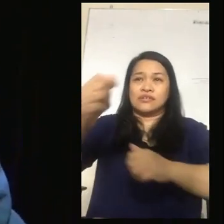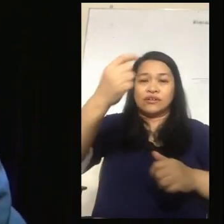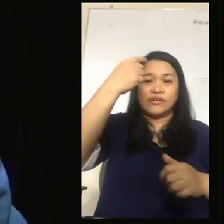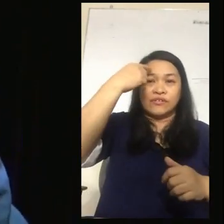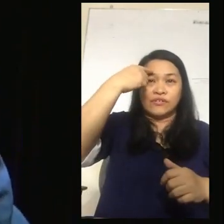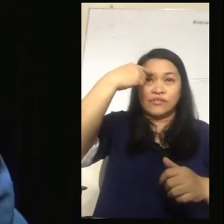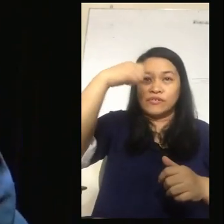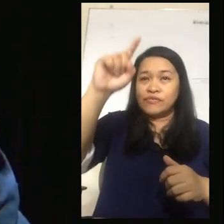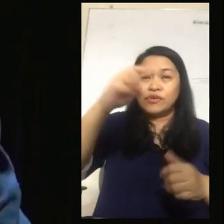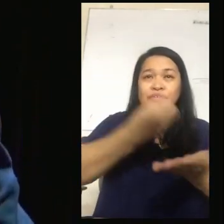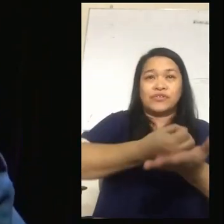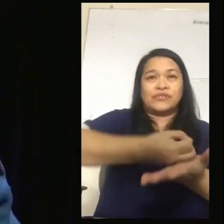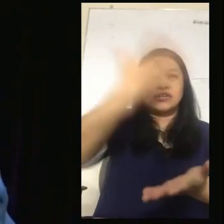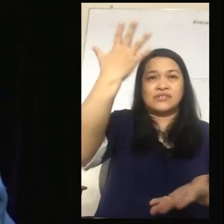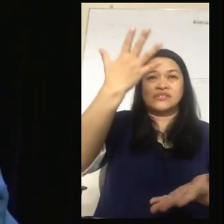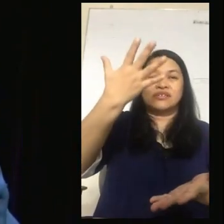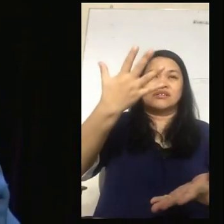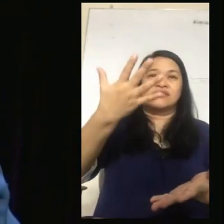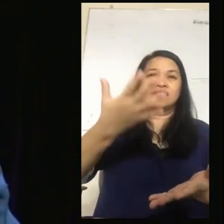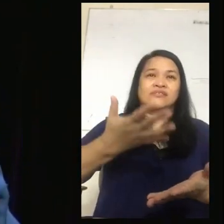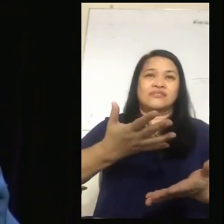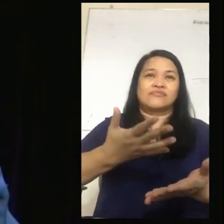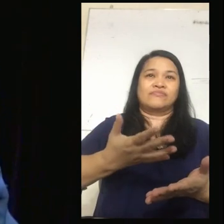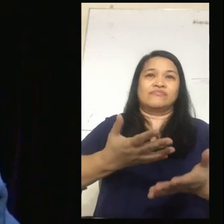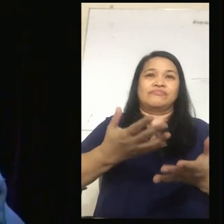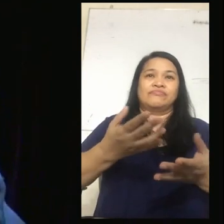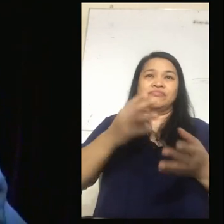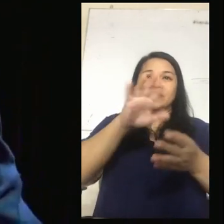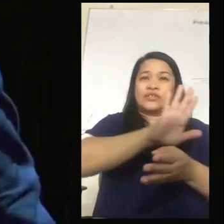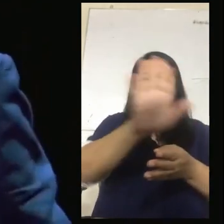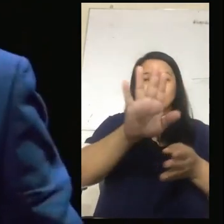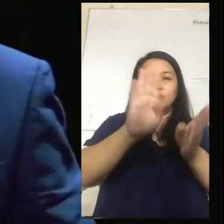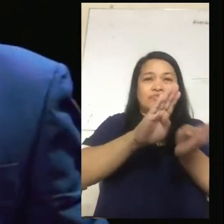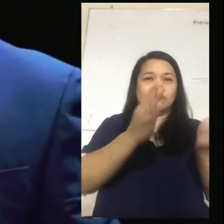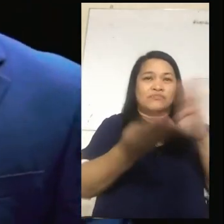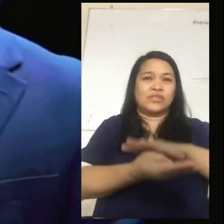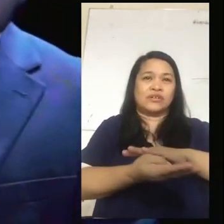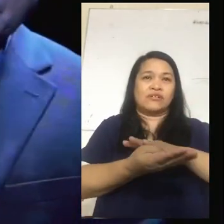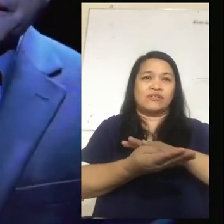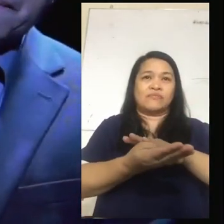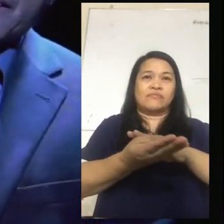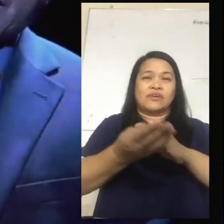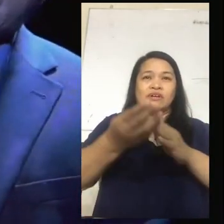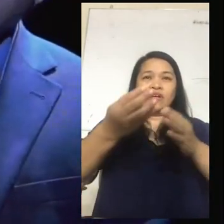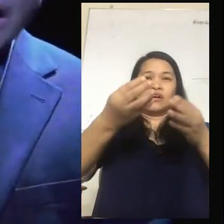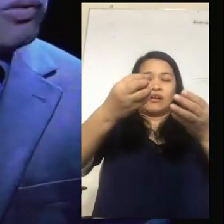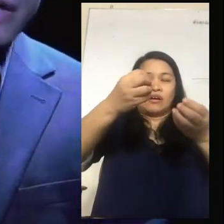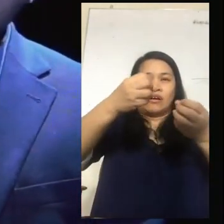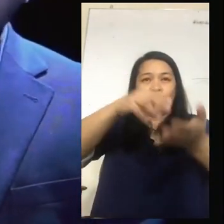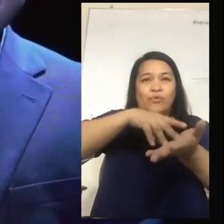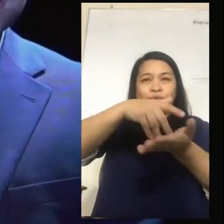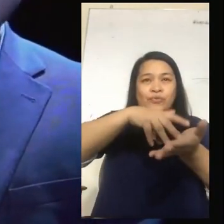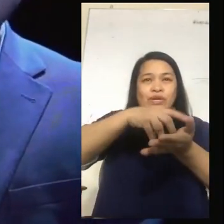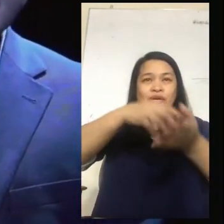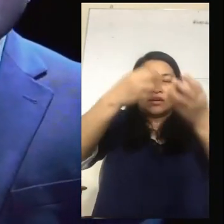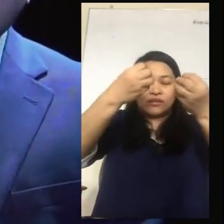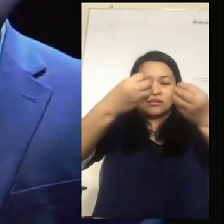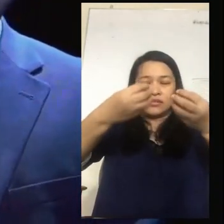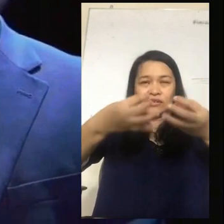astray from the Lord. Oh, glory to God. God wants to